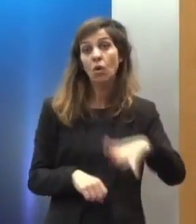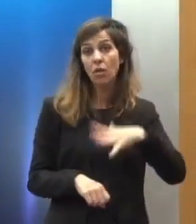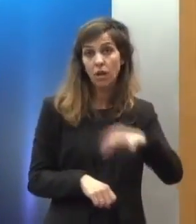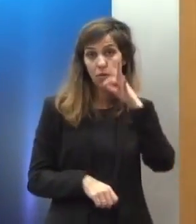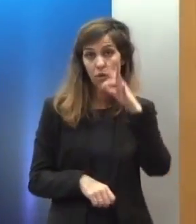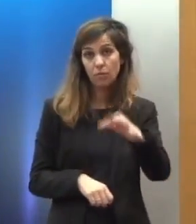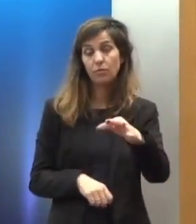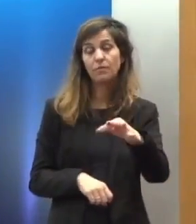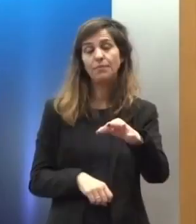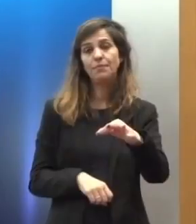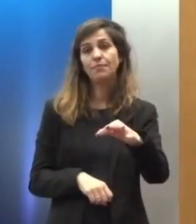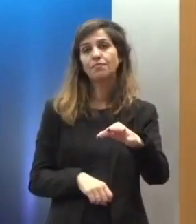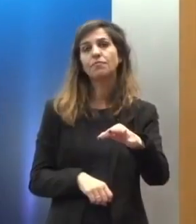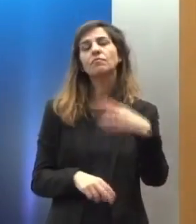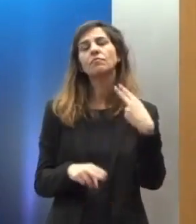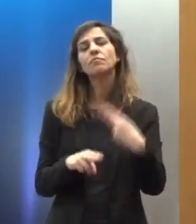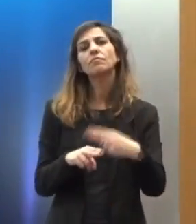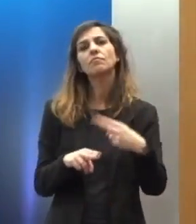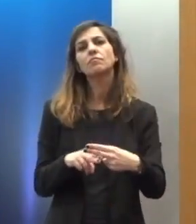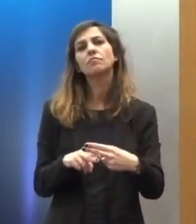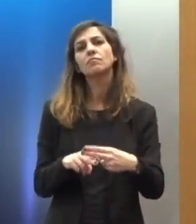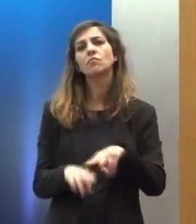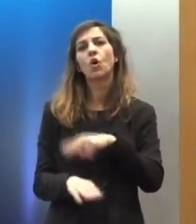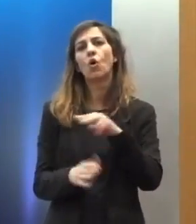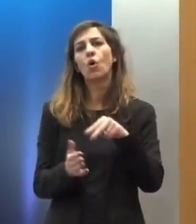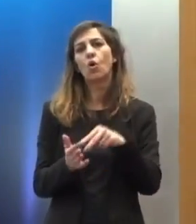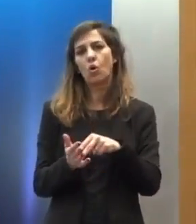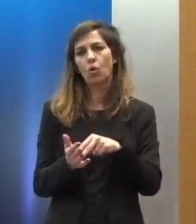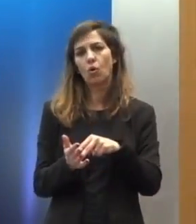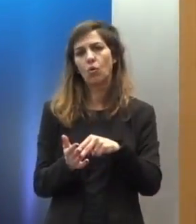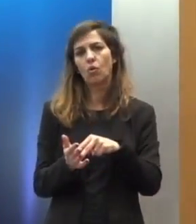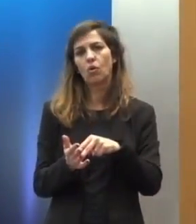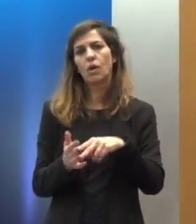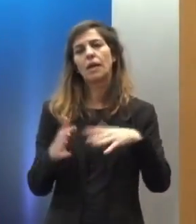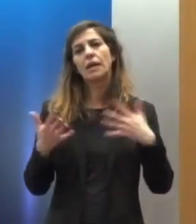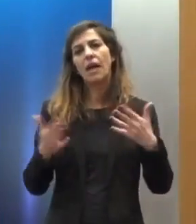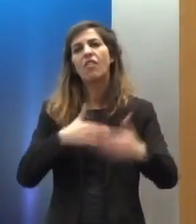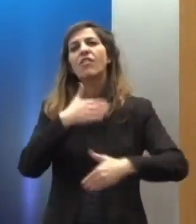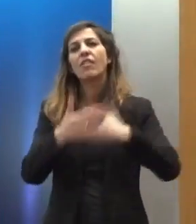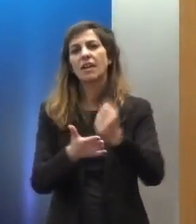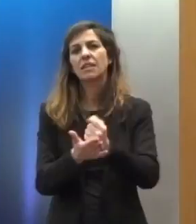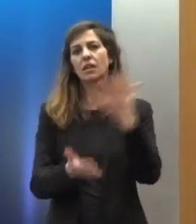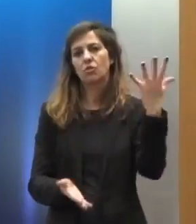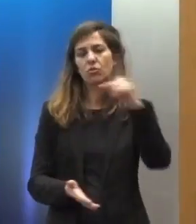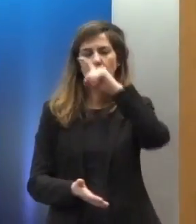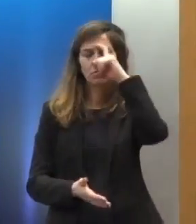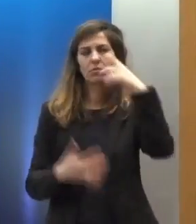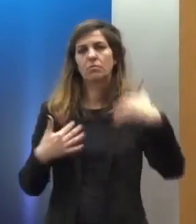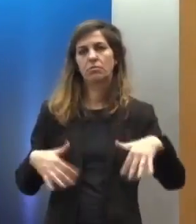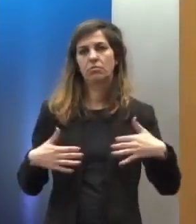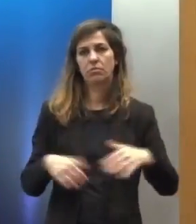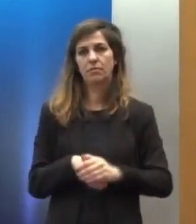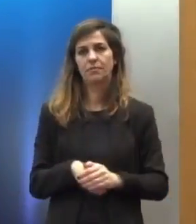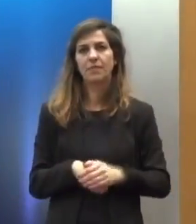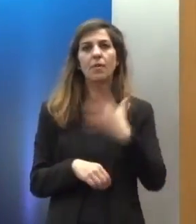απαιτητικό και άκρο σημαντικό χαρακτήρα της διαδικασίας της αξιολόγησης. Η χώρα μας κατά τη διάρκεια των εξάωρων